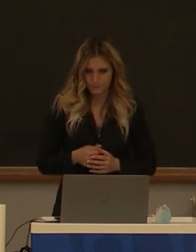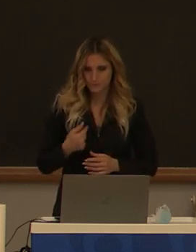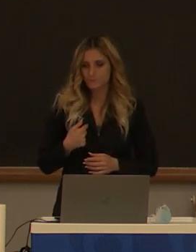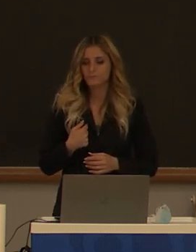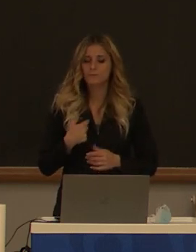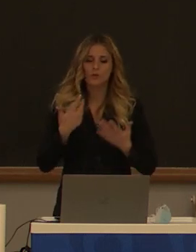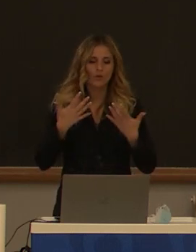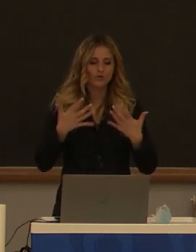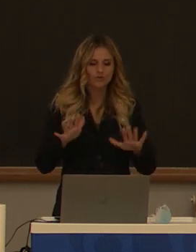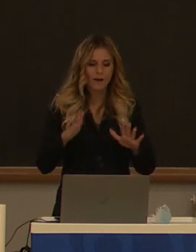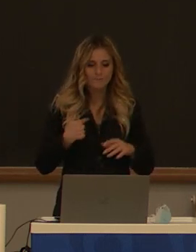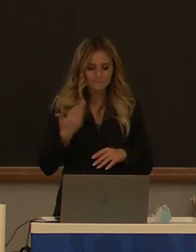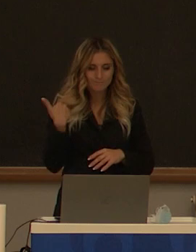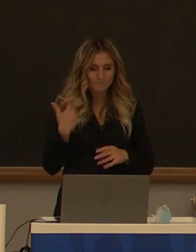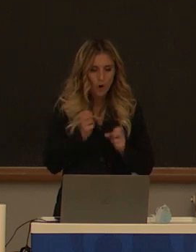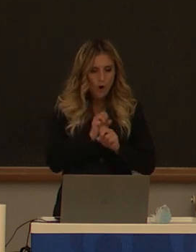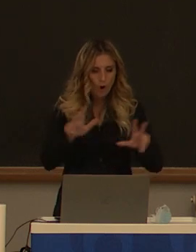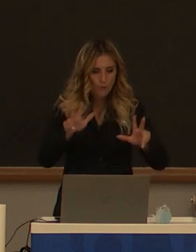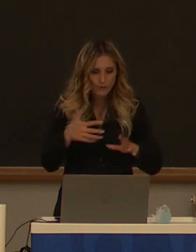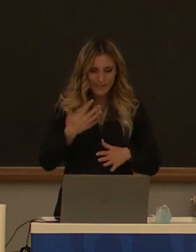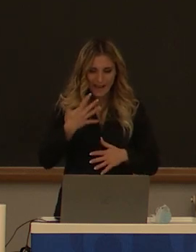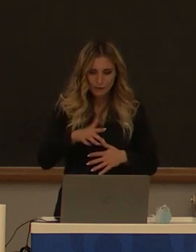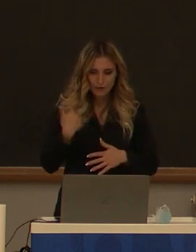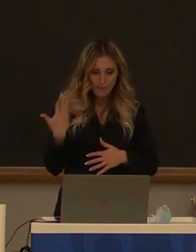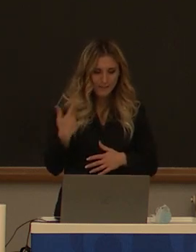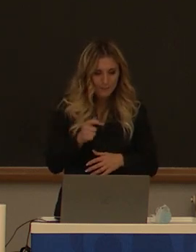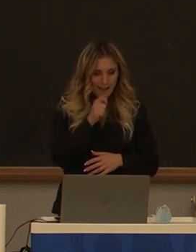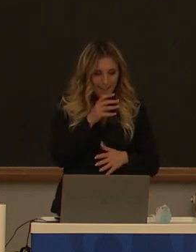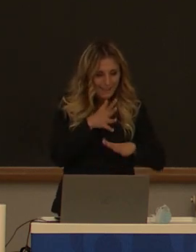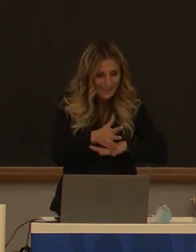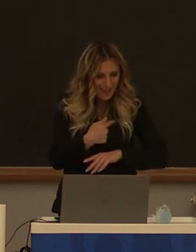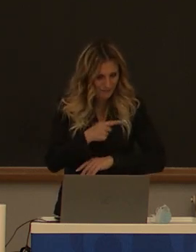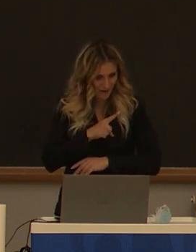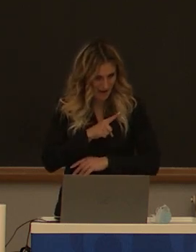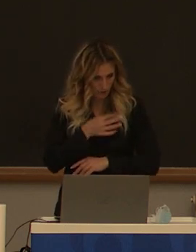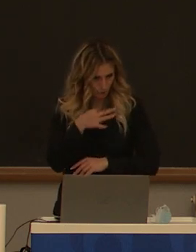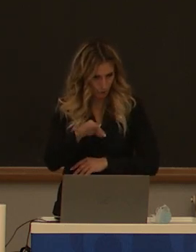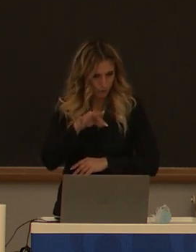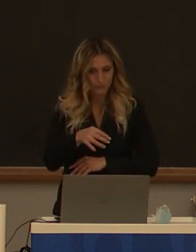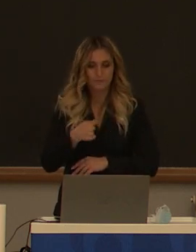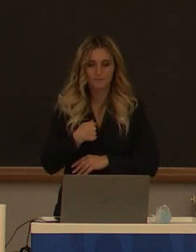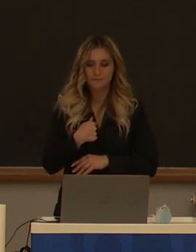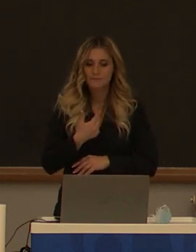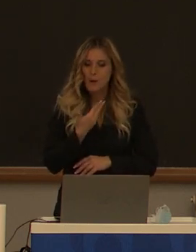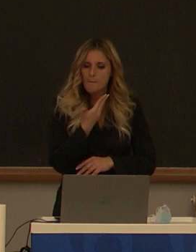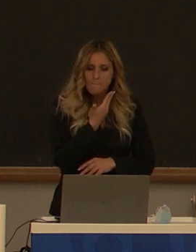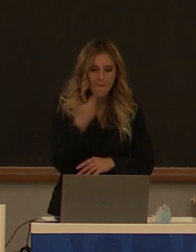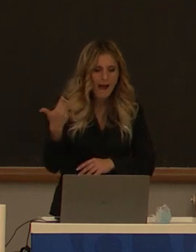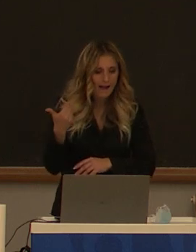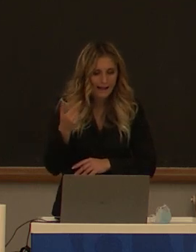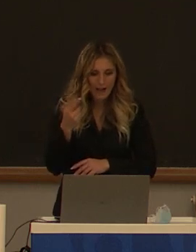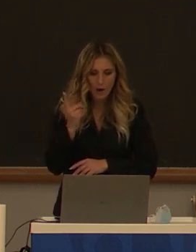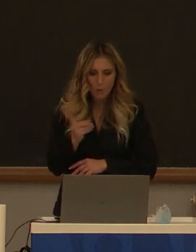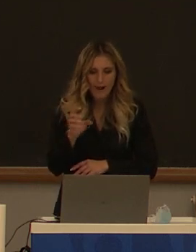io già ho comunicato all'interno, diciamo, del mio intervento il fatto che manca soprattutto in